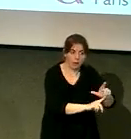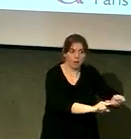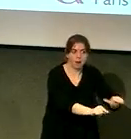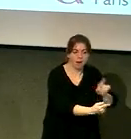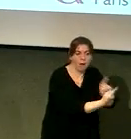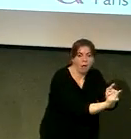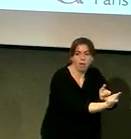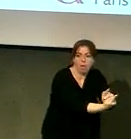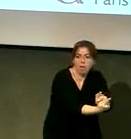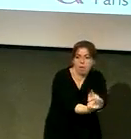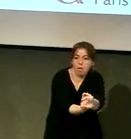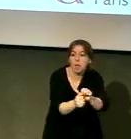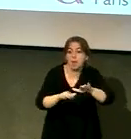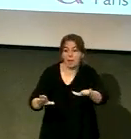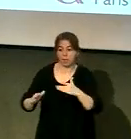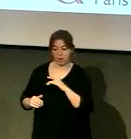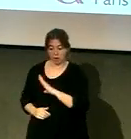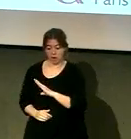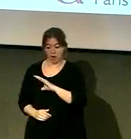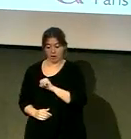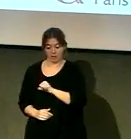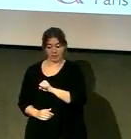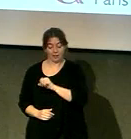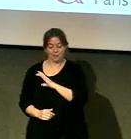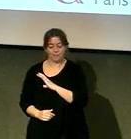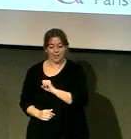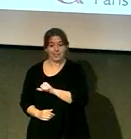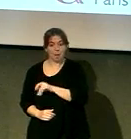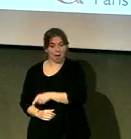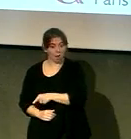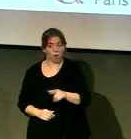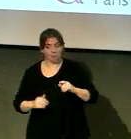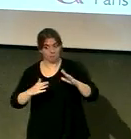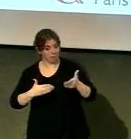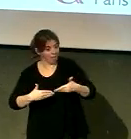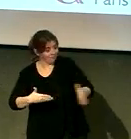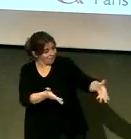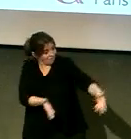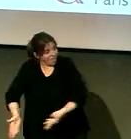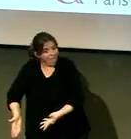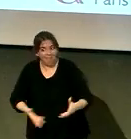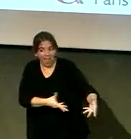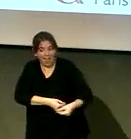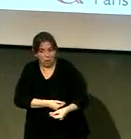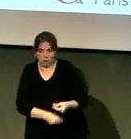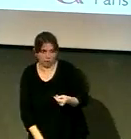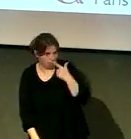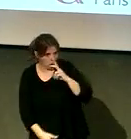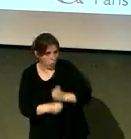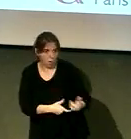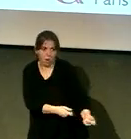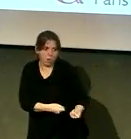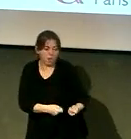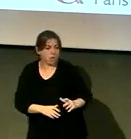de faire la femme enceinte entrer. On a des femmes après l'accouchement et qui a la problématique parce qu'elle peut réduire